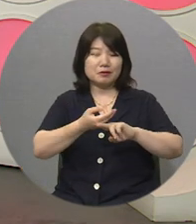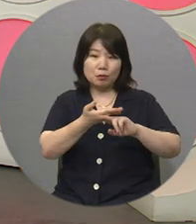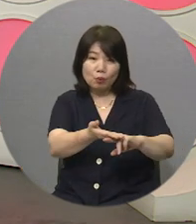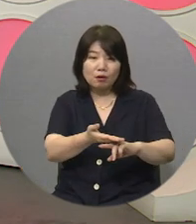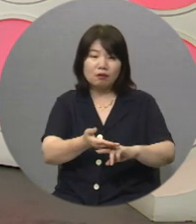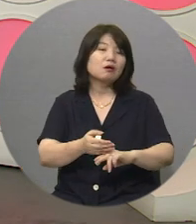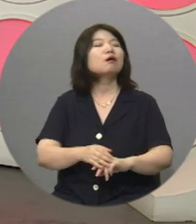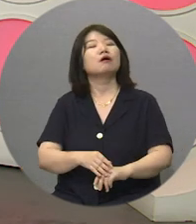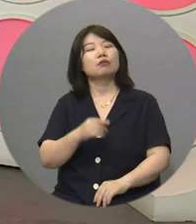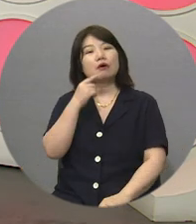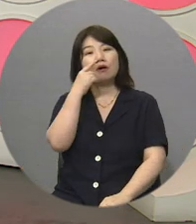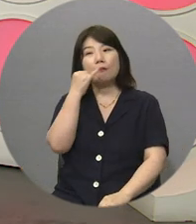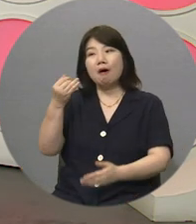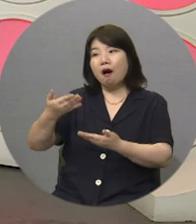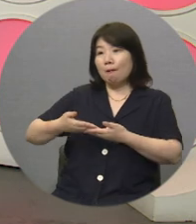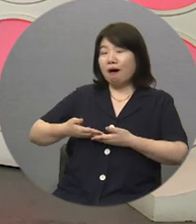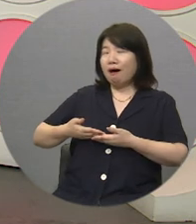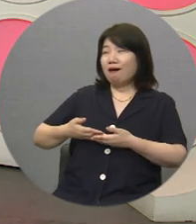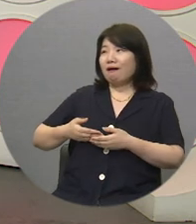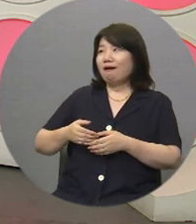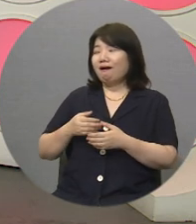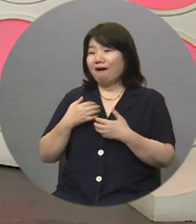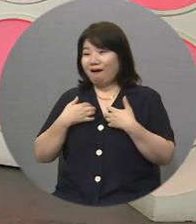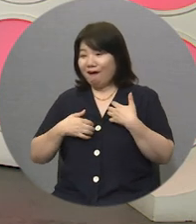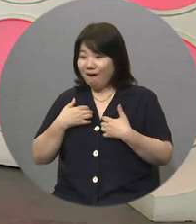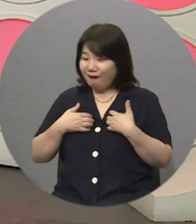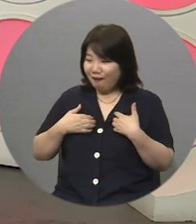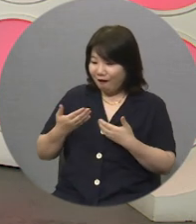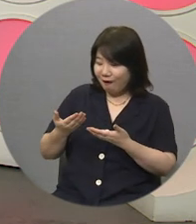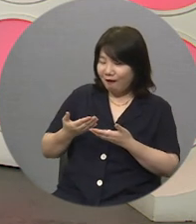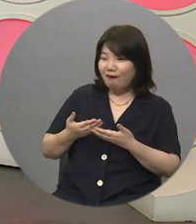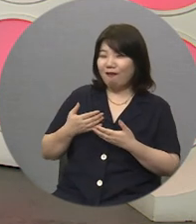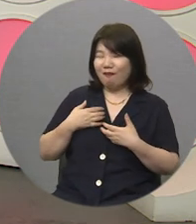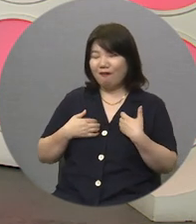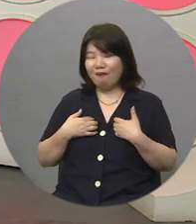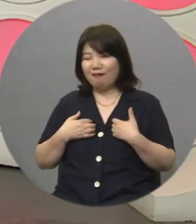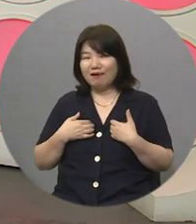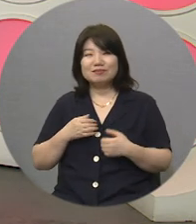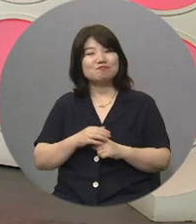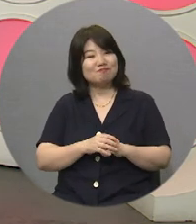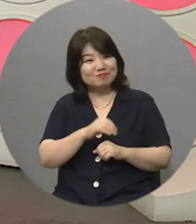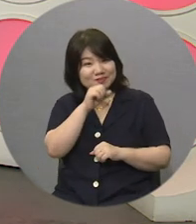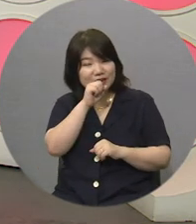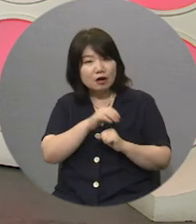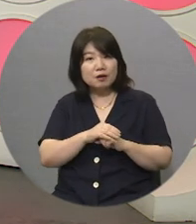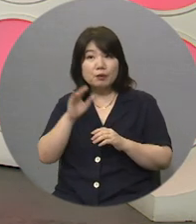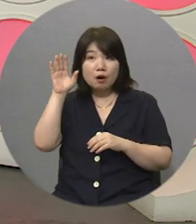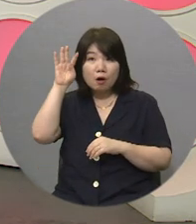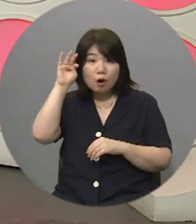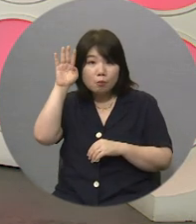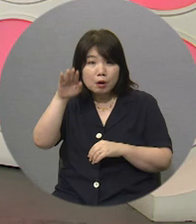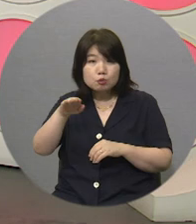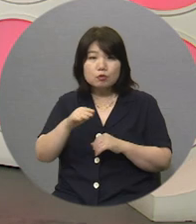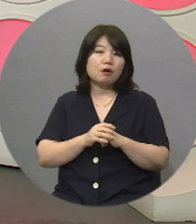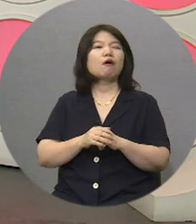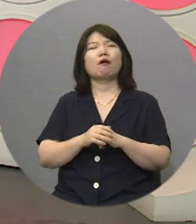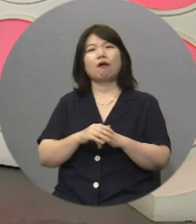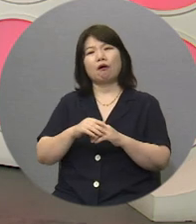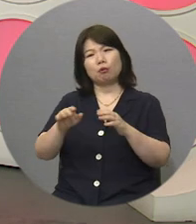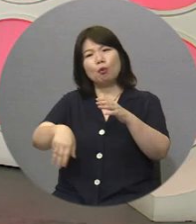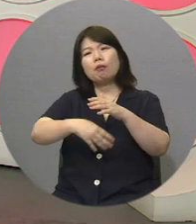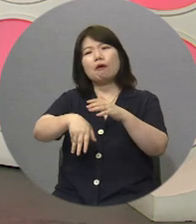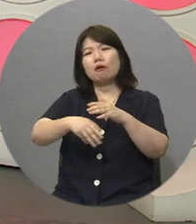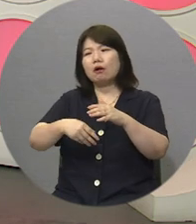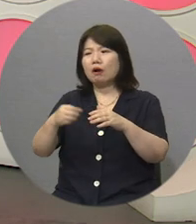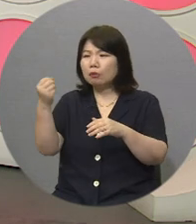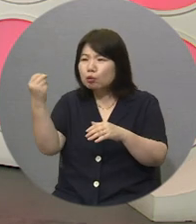양말을 보자 기쁜 얼굴로 받아들인 엄마를 보며 뿌듯했습니다. 얼마 후 세탁기에는 어김없이